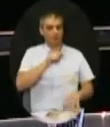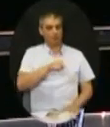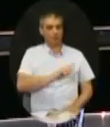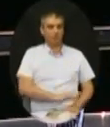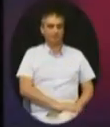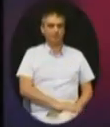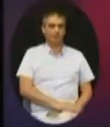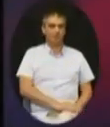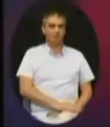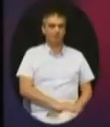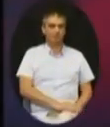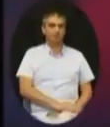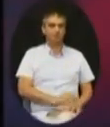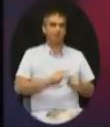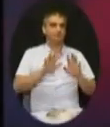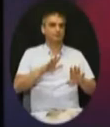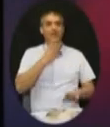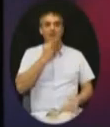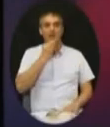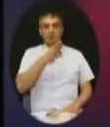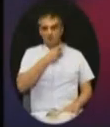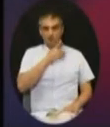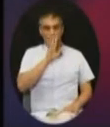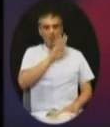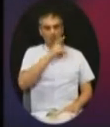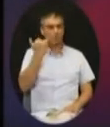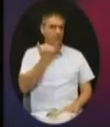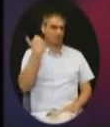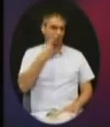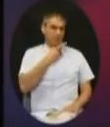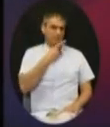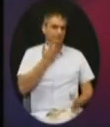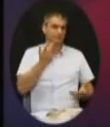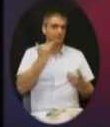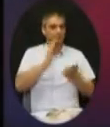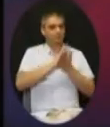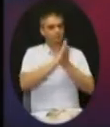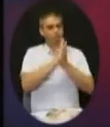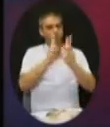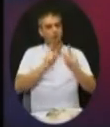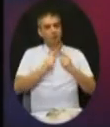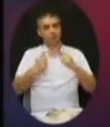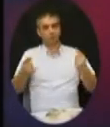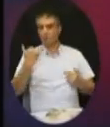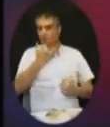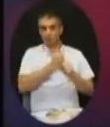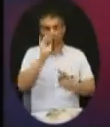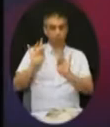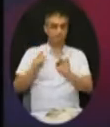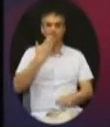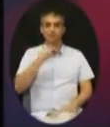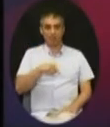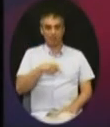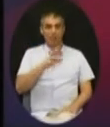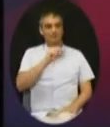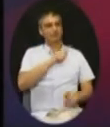בבקשה. אנטישמיות באירופה תמיד הייתה, והיא לובשת צורות שונות. היום הדלגיטימציה נגד ישראל